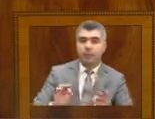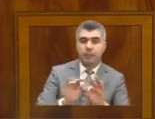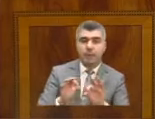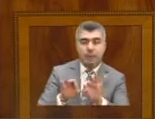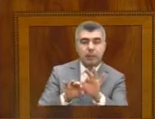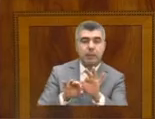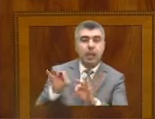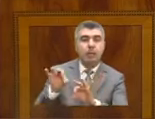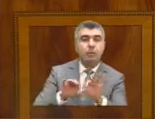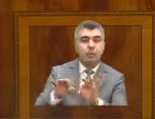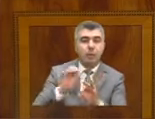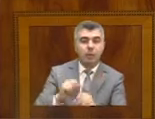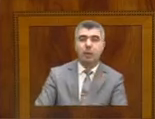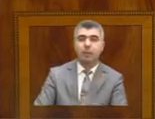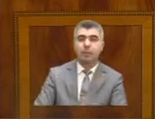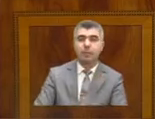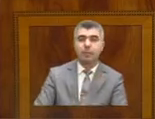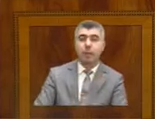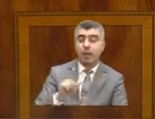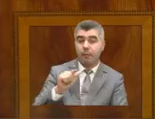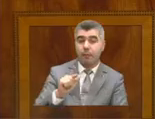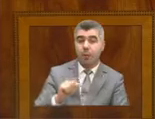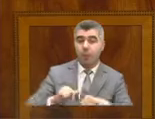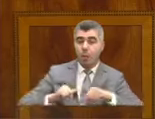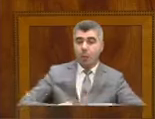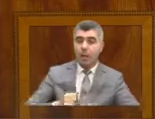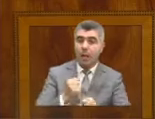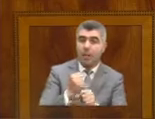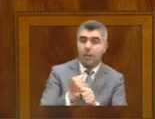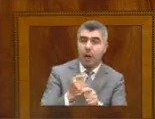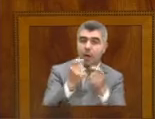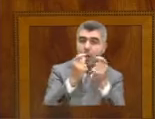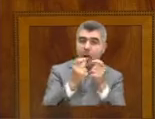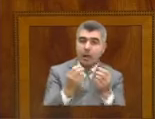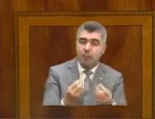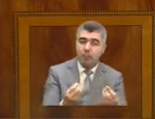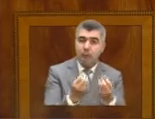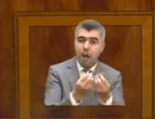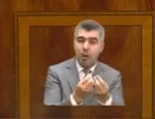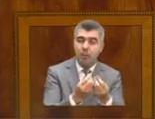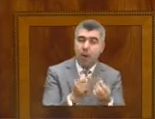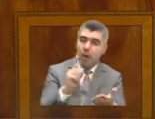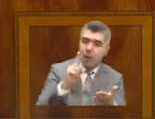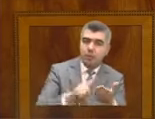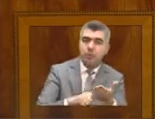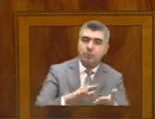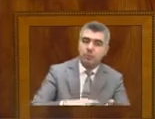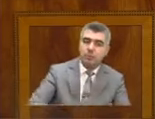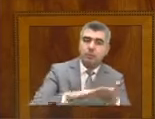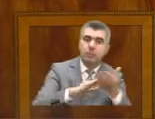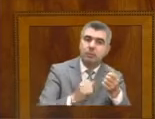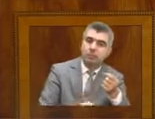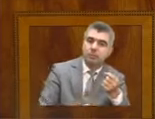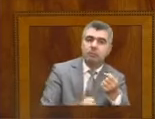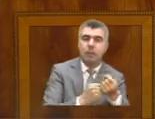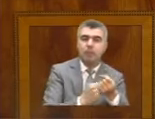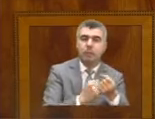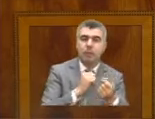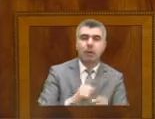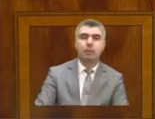والتي تتجلى في تكريس قطاع المؤسسات والمقاولات العمومية كرافعة استراتيجية لتعزيز السيادة